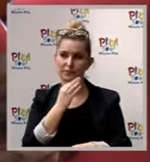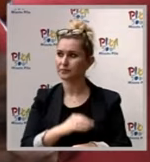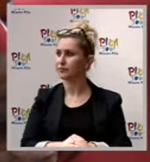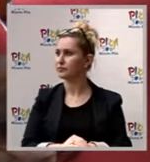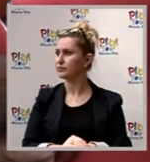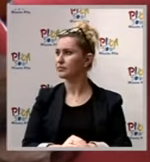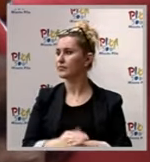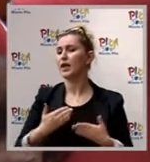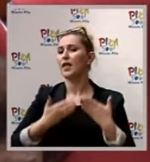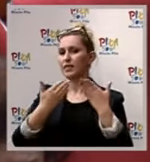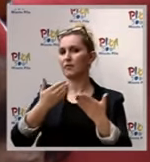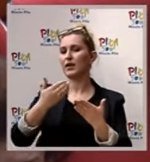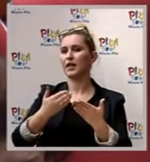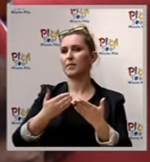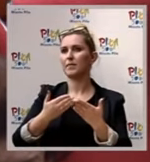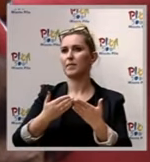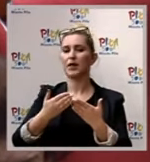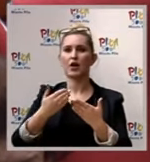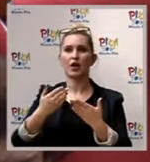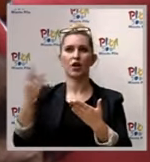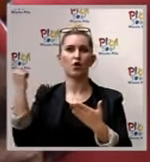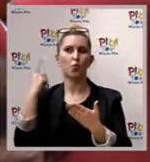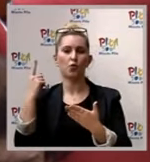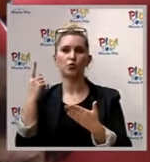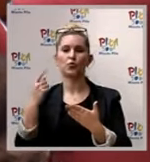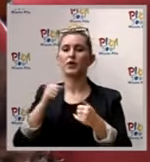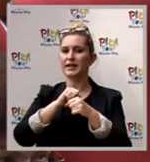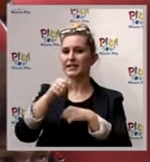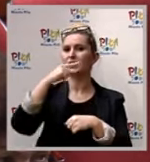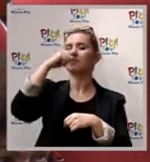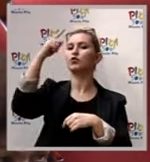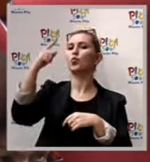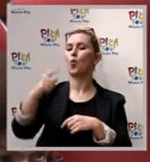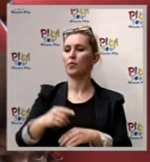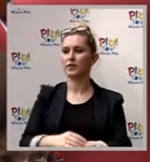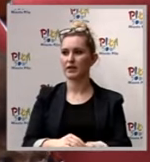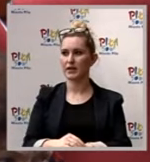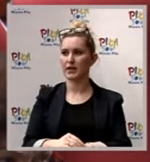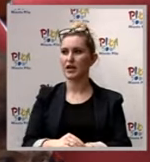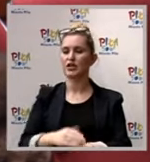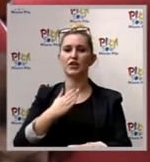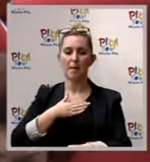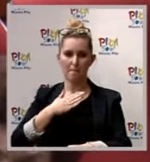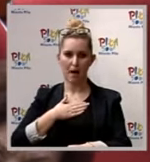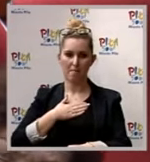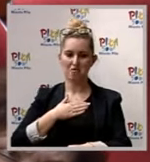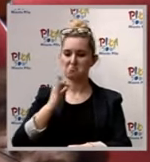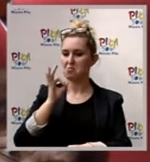nam trochę chwały i sławy i rozgłosu, że mamy takich dobrych